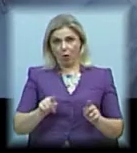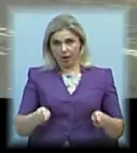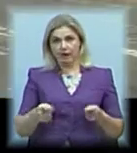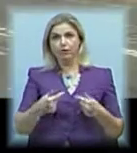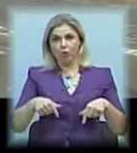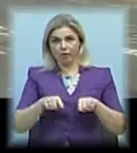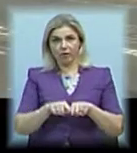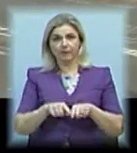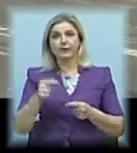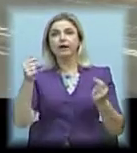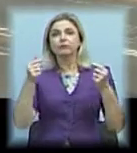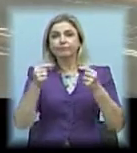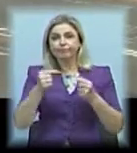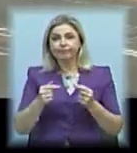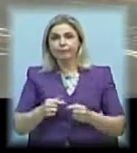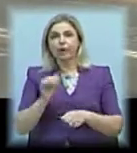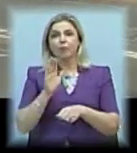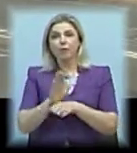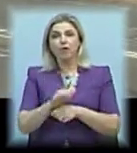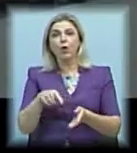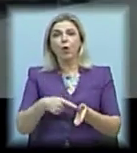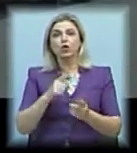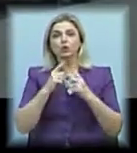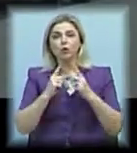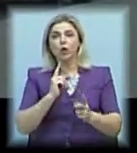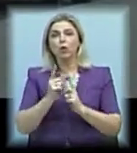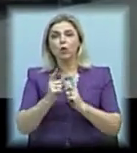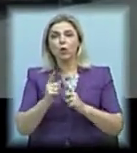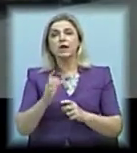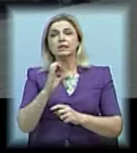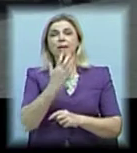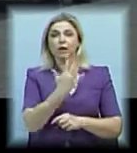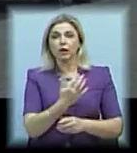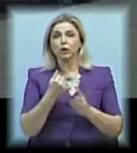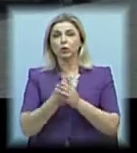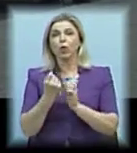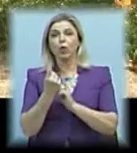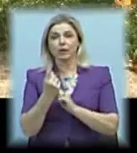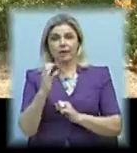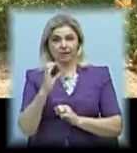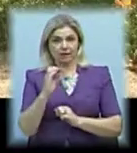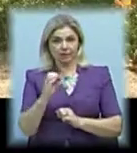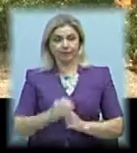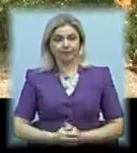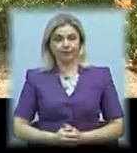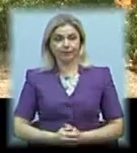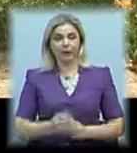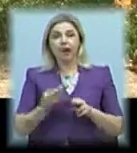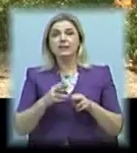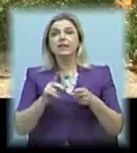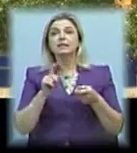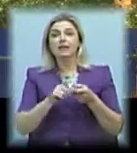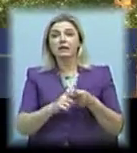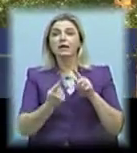організовано. Згідно розпорядження міської ради, рух автотранспорту заборонено з 5 по 11 вересня. Це пов'язано, по-перше,